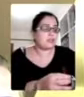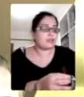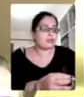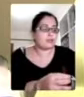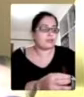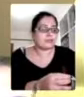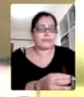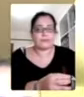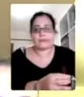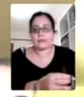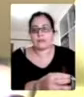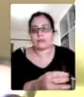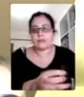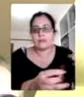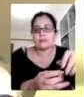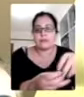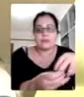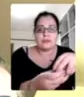aynı işlevi görür.